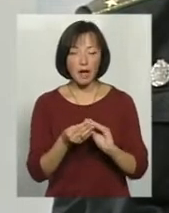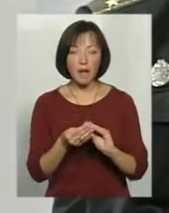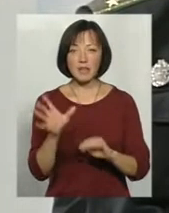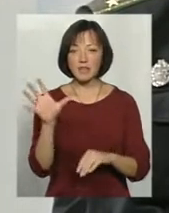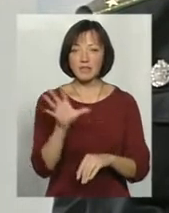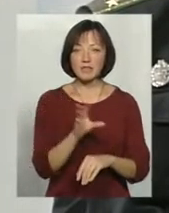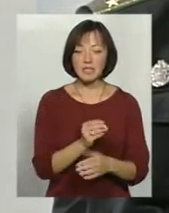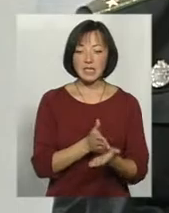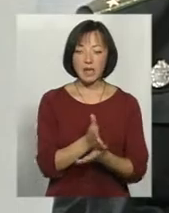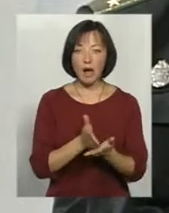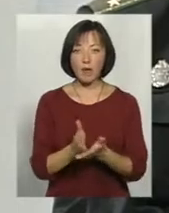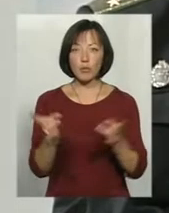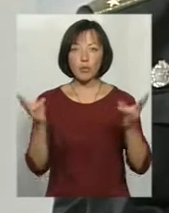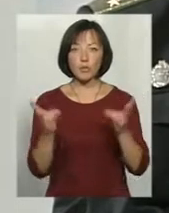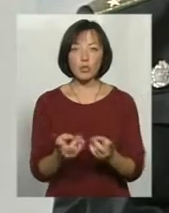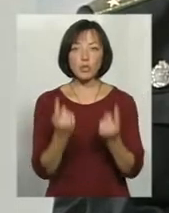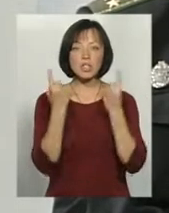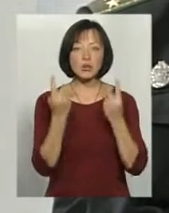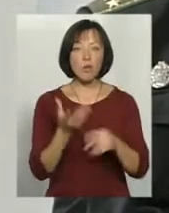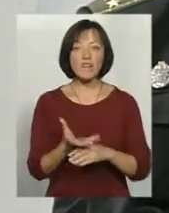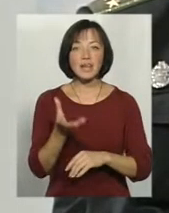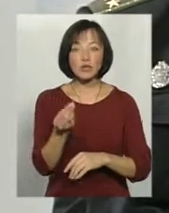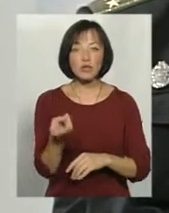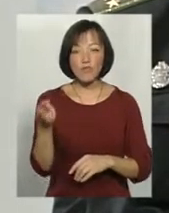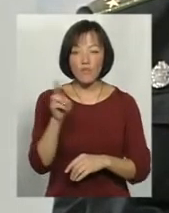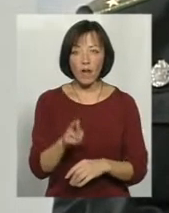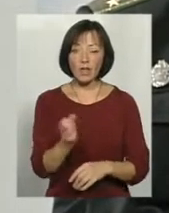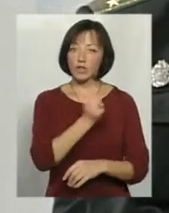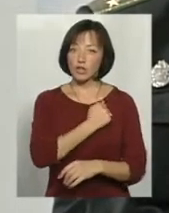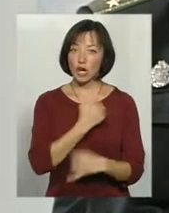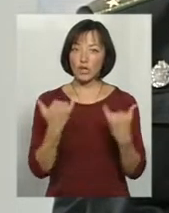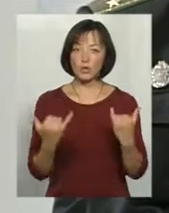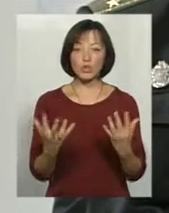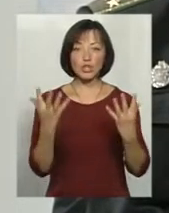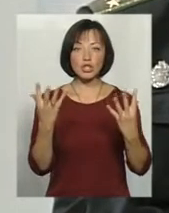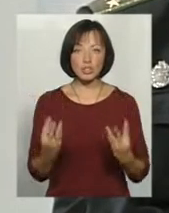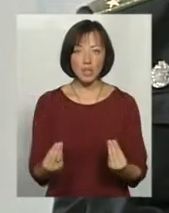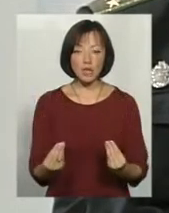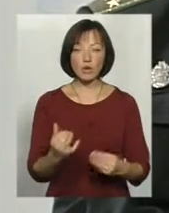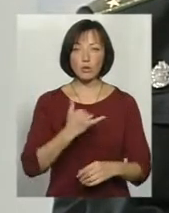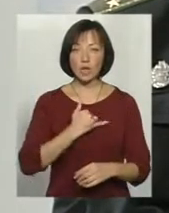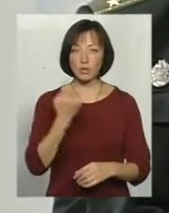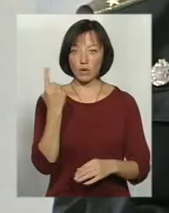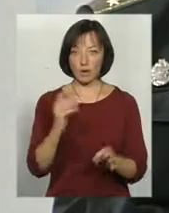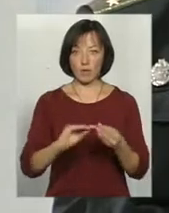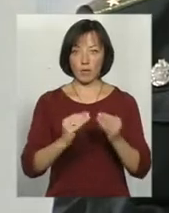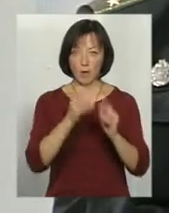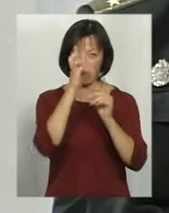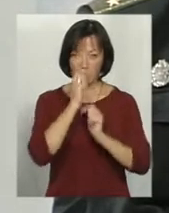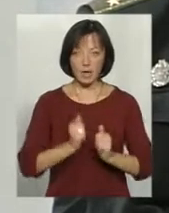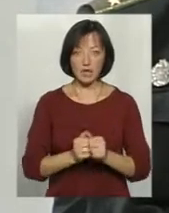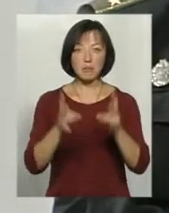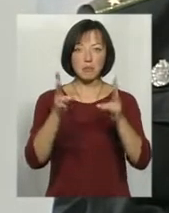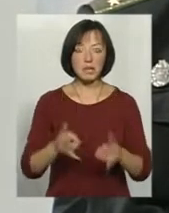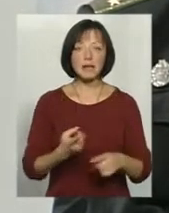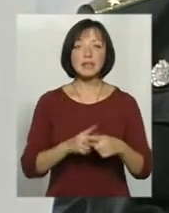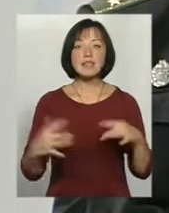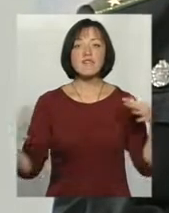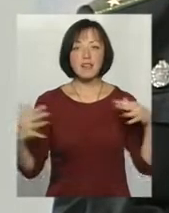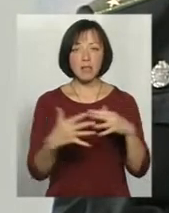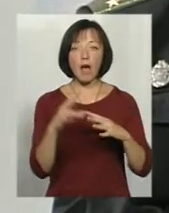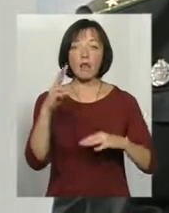всі напрямки потребують значного фінансування, але, на жаль, на сьогоднішній день у нас в країні одна основна проблема, біда, я б сказав, це війна